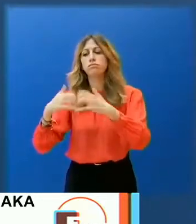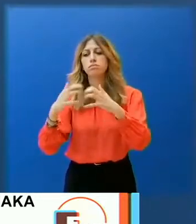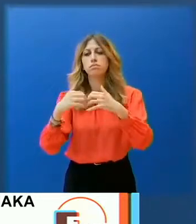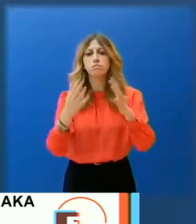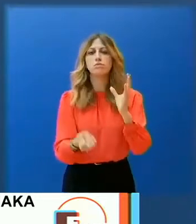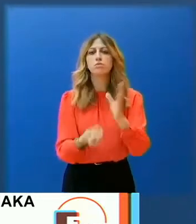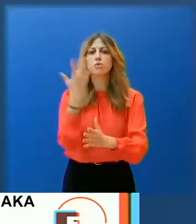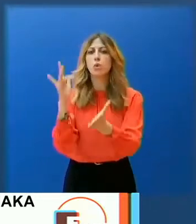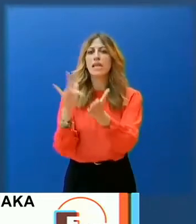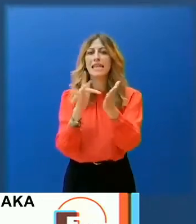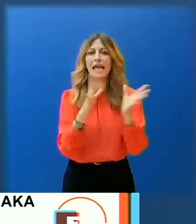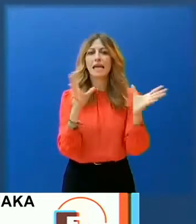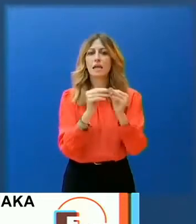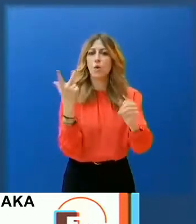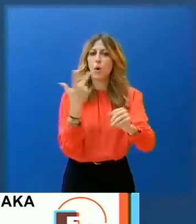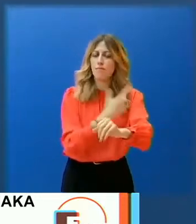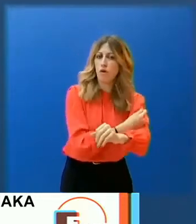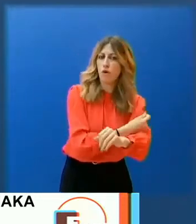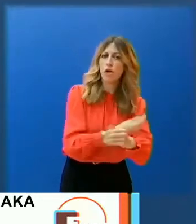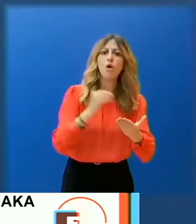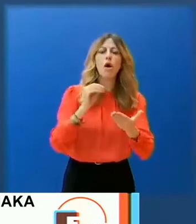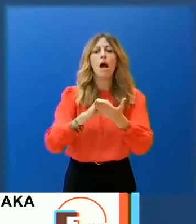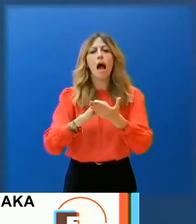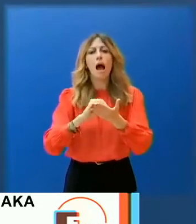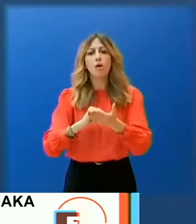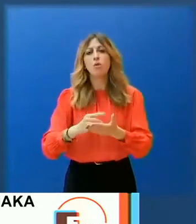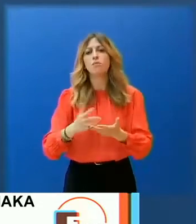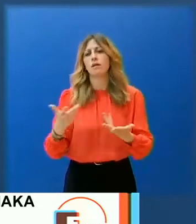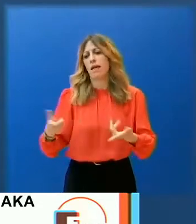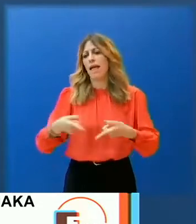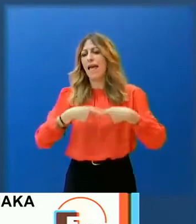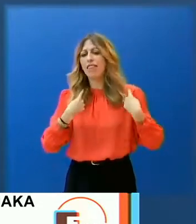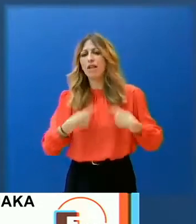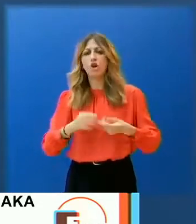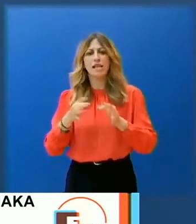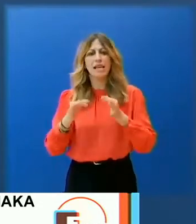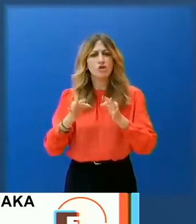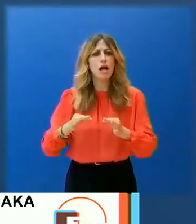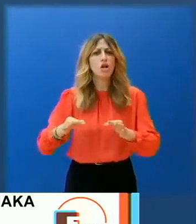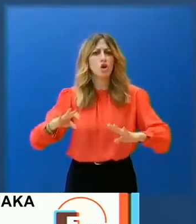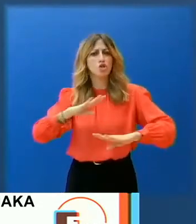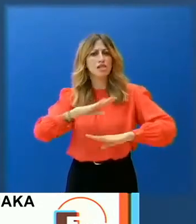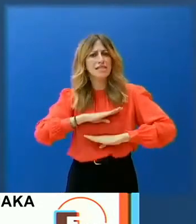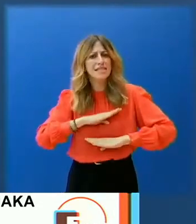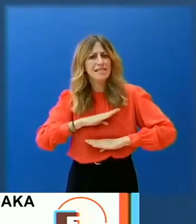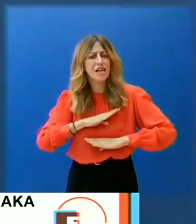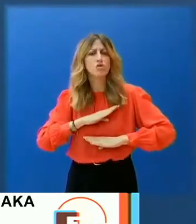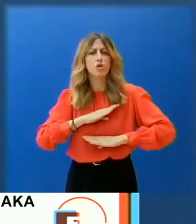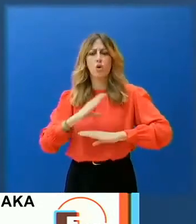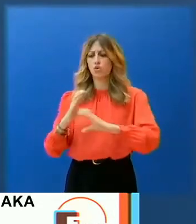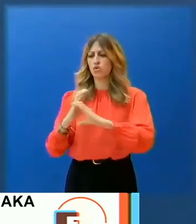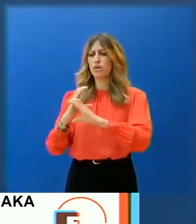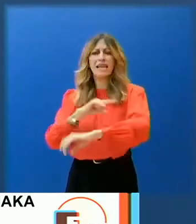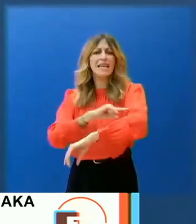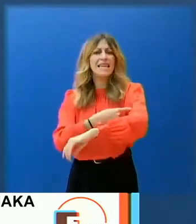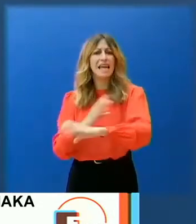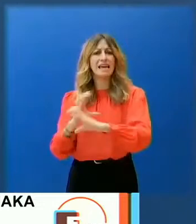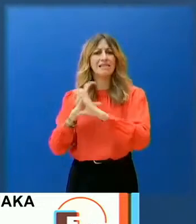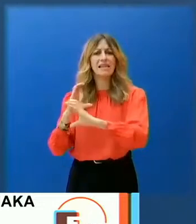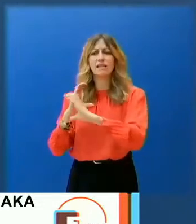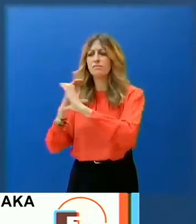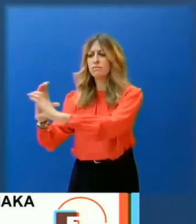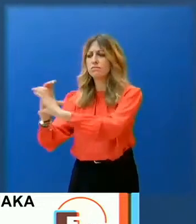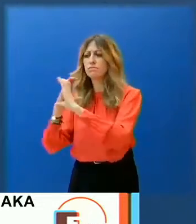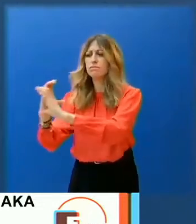ουσιαστική είναι η βοήθεια των ενόπλων δυνάμεων, καθώς και η στήριξη από εθελοντικές οργανώσεις και κινητές ιατρικές μονάδες, δωρεά του Ιδρύματος